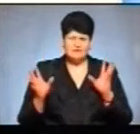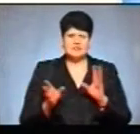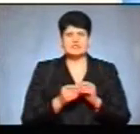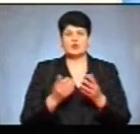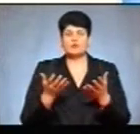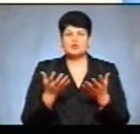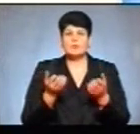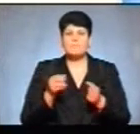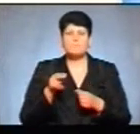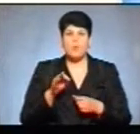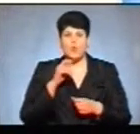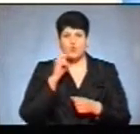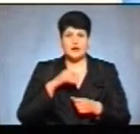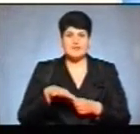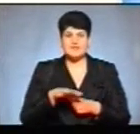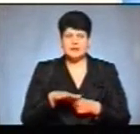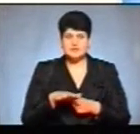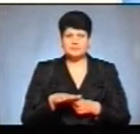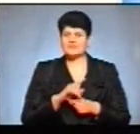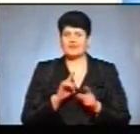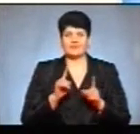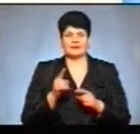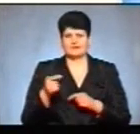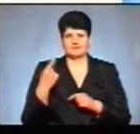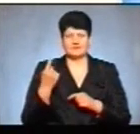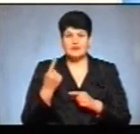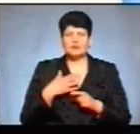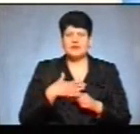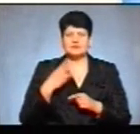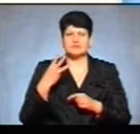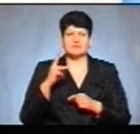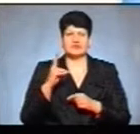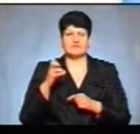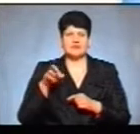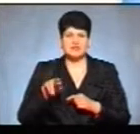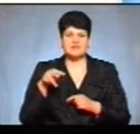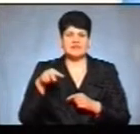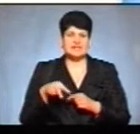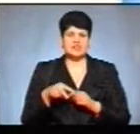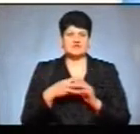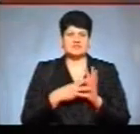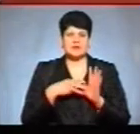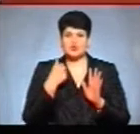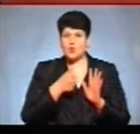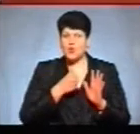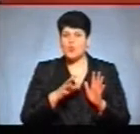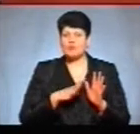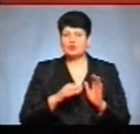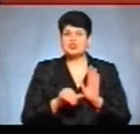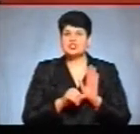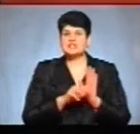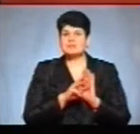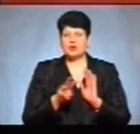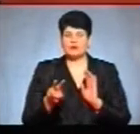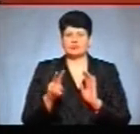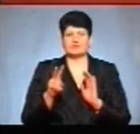по Україні, не тільки по Тернопільській області, у нас на 30 квітня 2018 року було 6 мільйонів 900